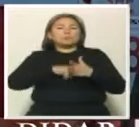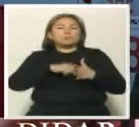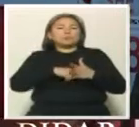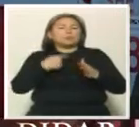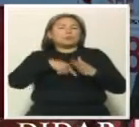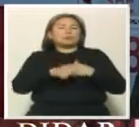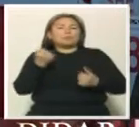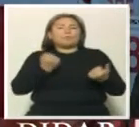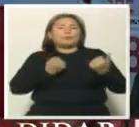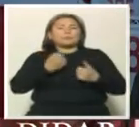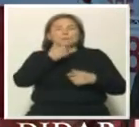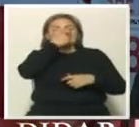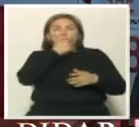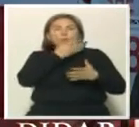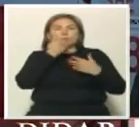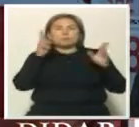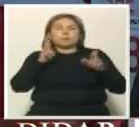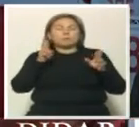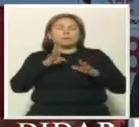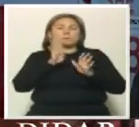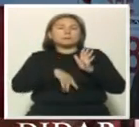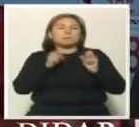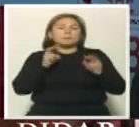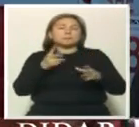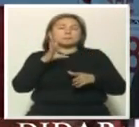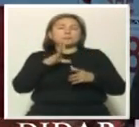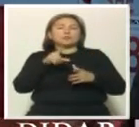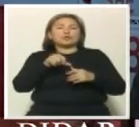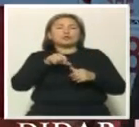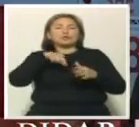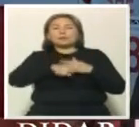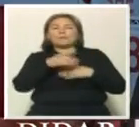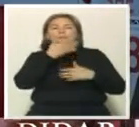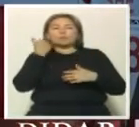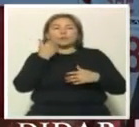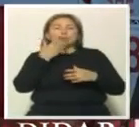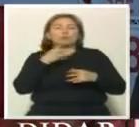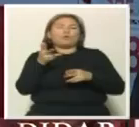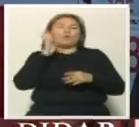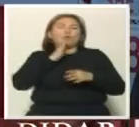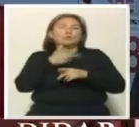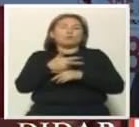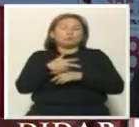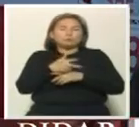того, что водители не соблюдают правила безопасности и зачастую не имеют в салоне огнетушителя.